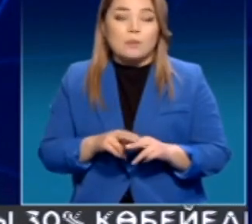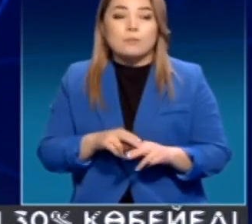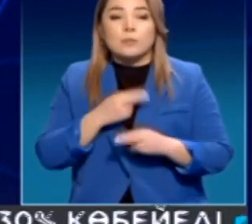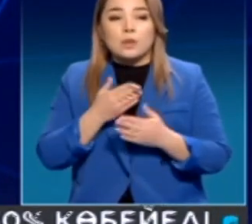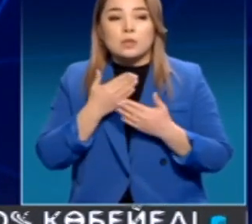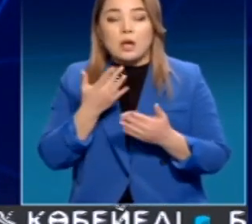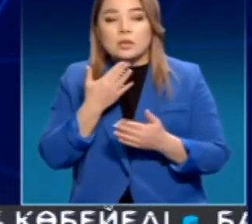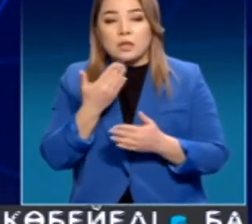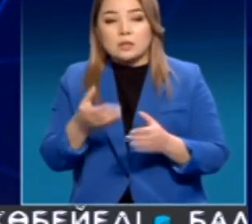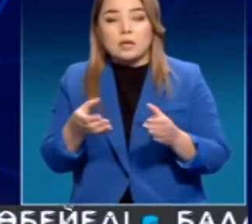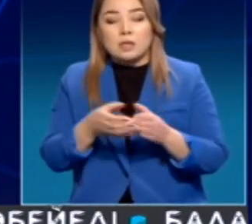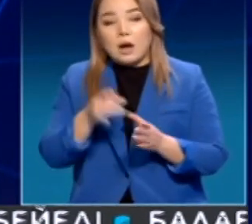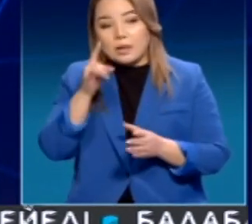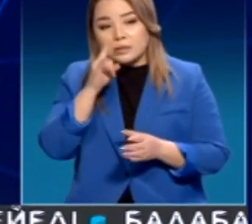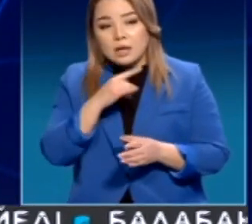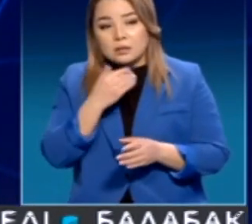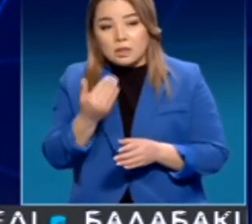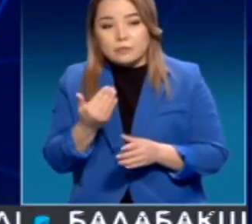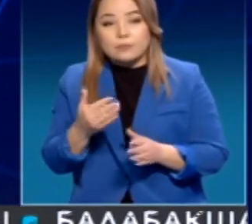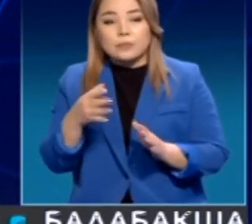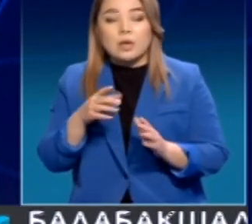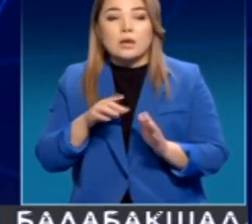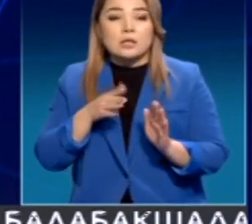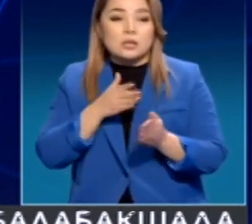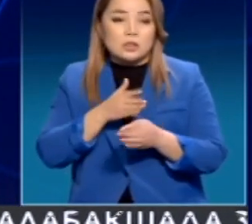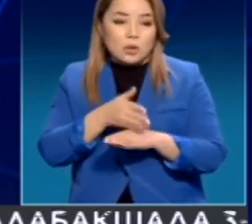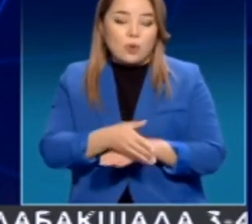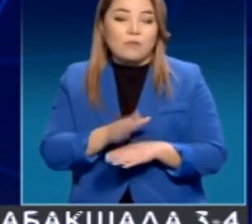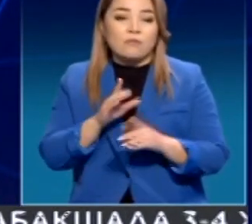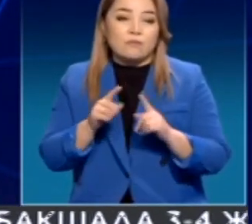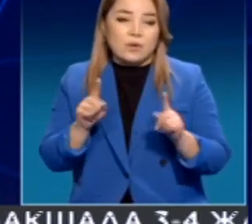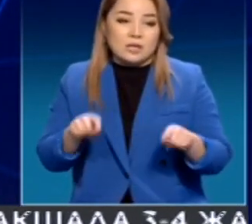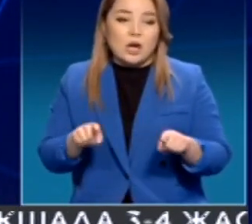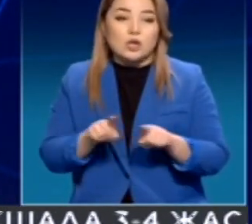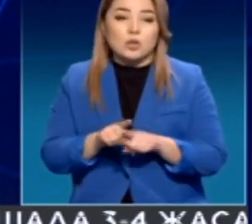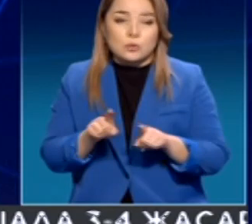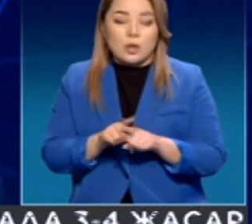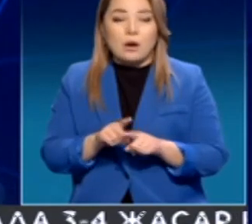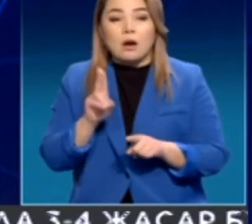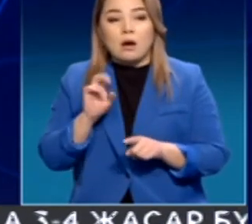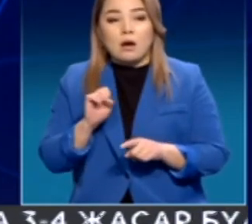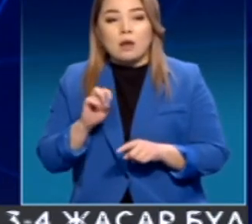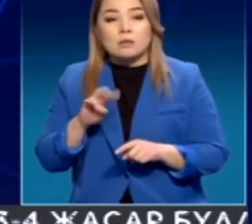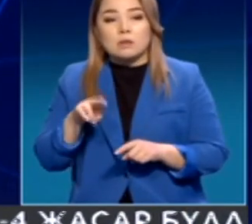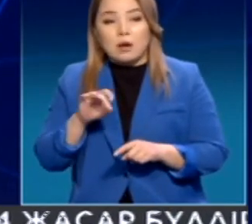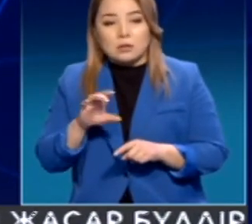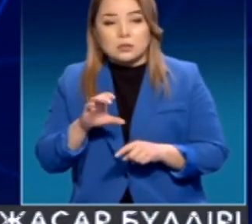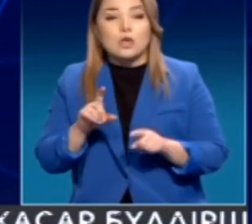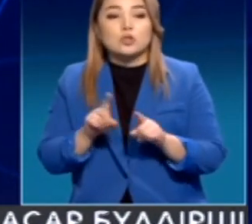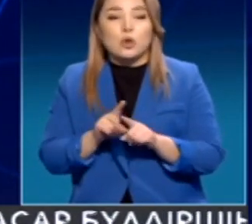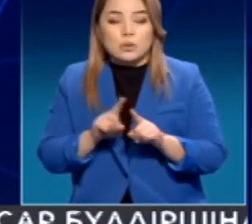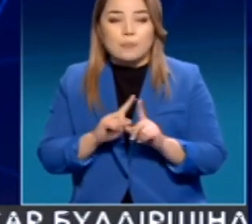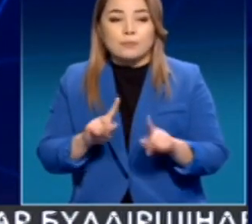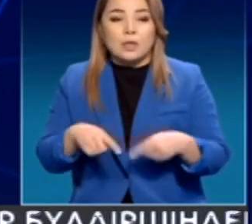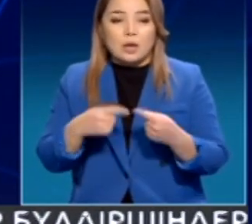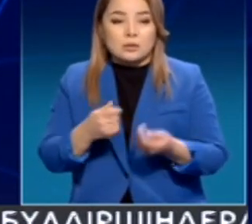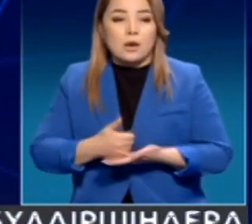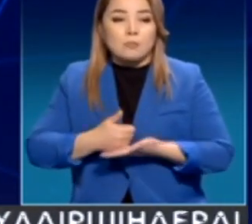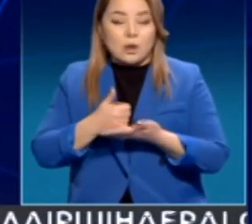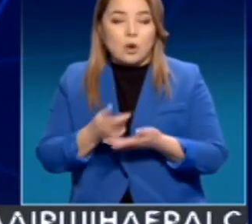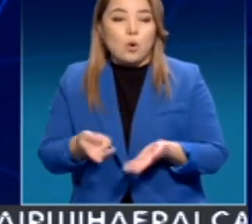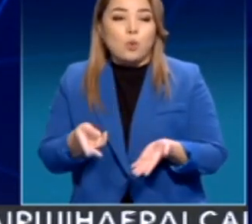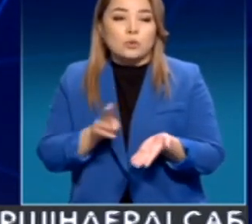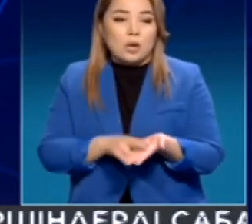жүгінетін этникалық қазақтар кіру визасын ғана емес, қандас мәртебесін беру жөнінде шешім туралы, қоныстану